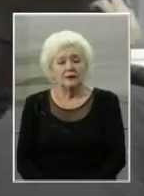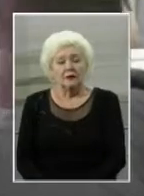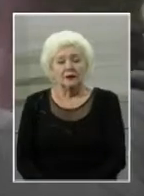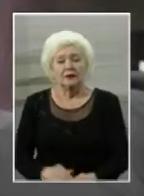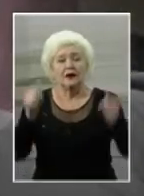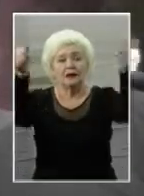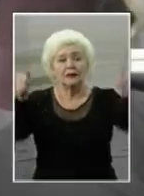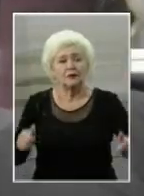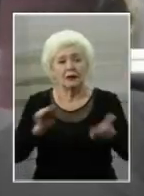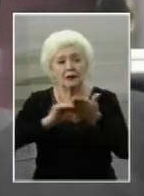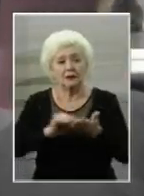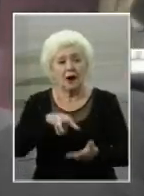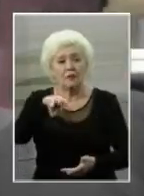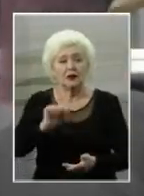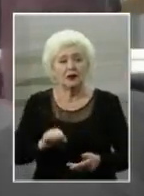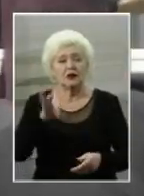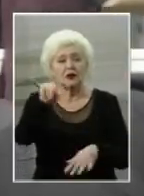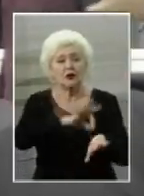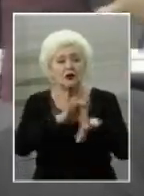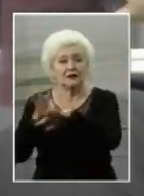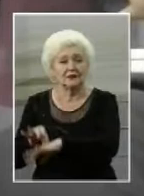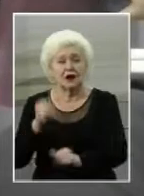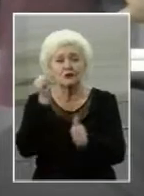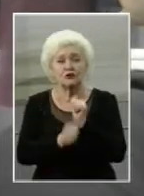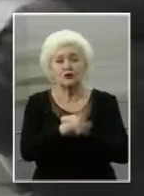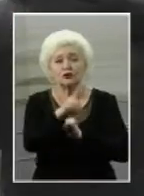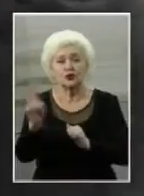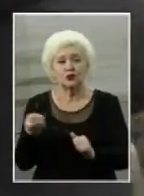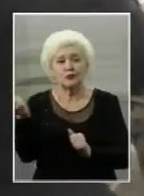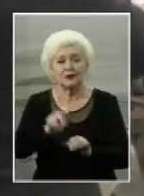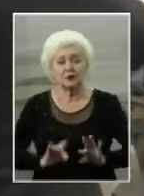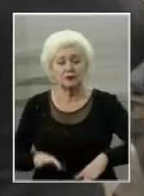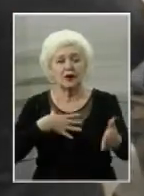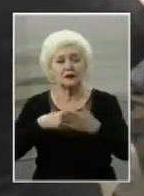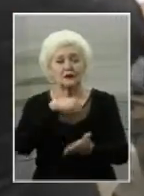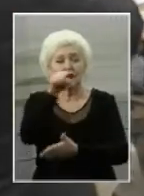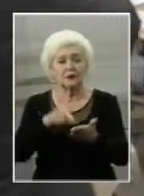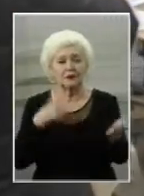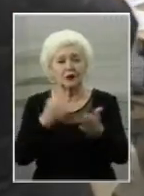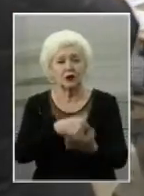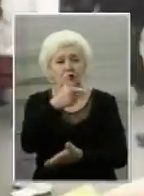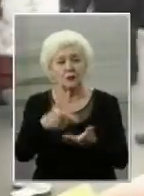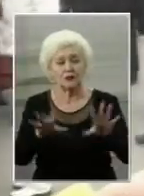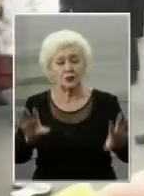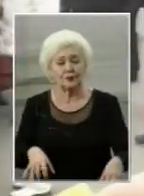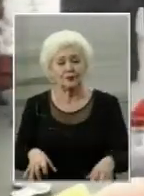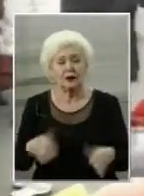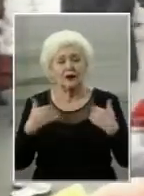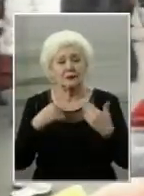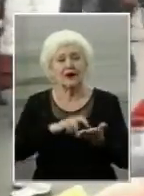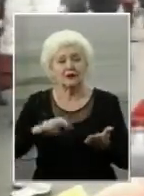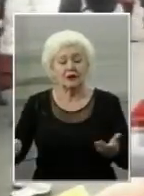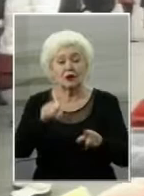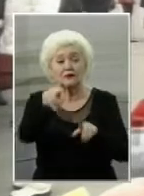На плакаті напис «Миколаєнка у відставку». У кожного, хто прийшов на захід, свої питання до міського голови. Я за відставку,